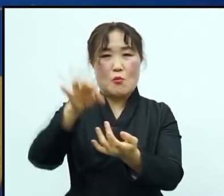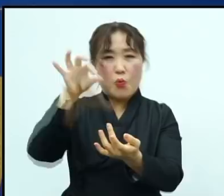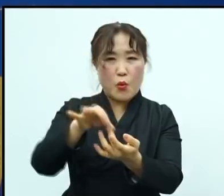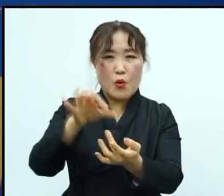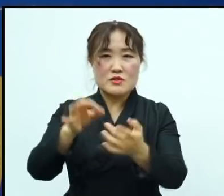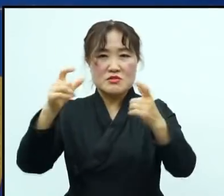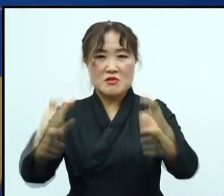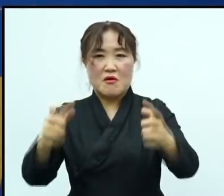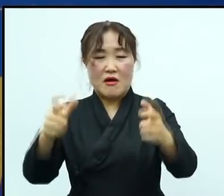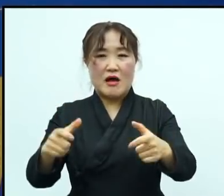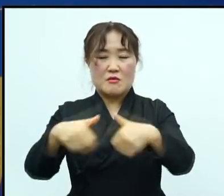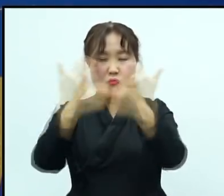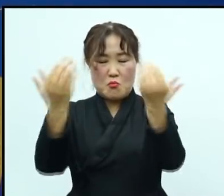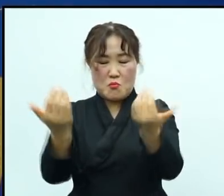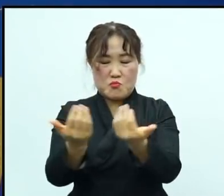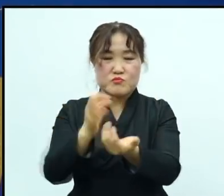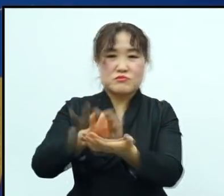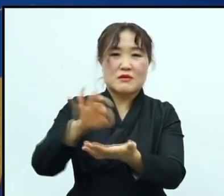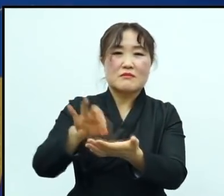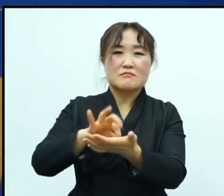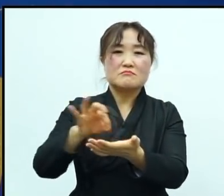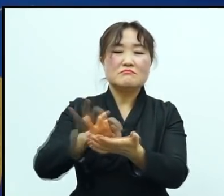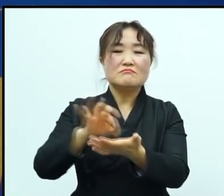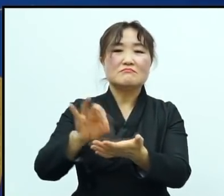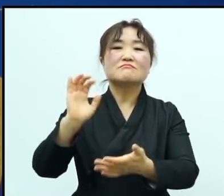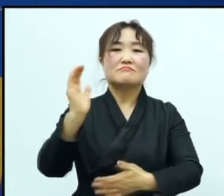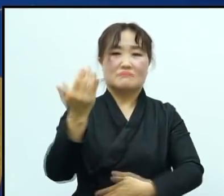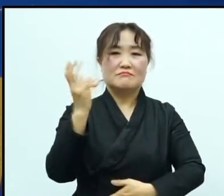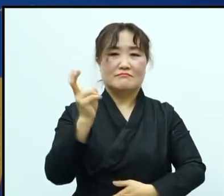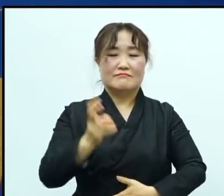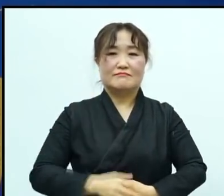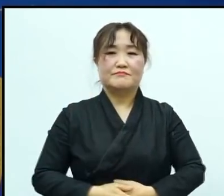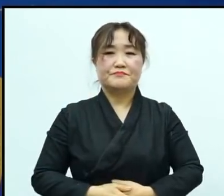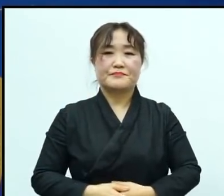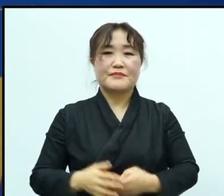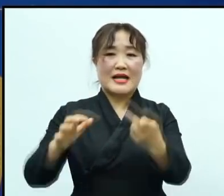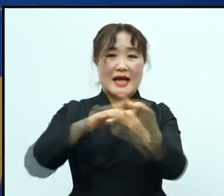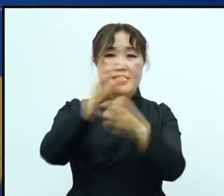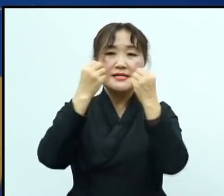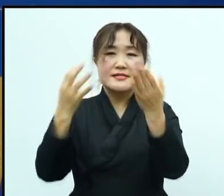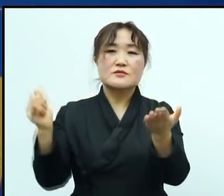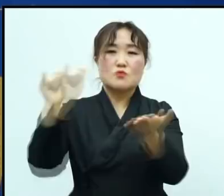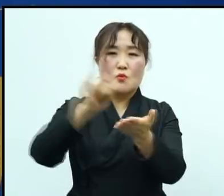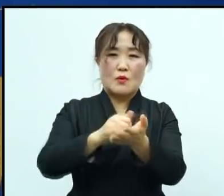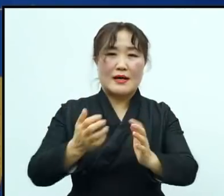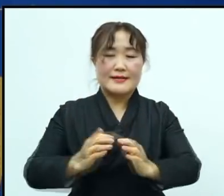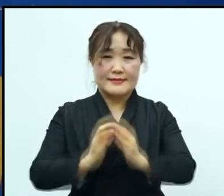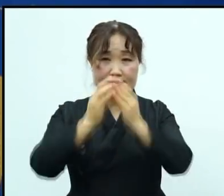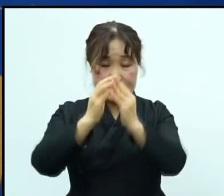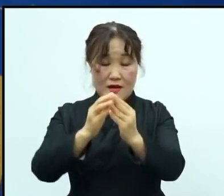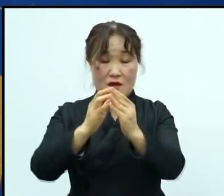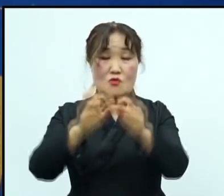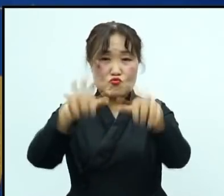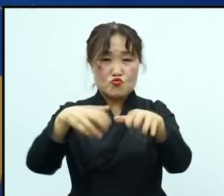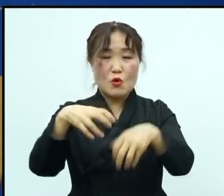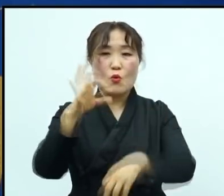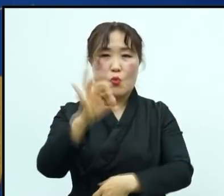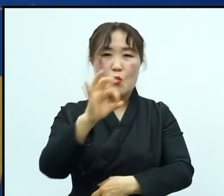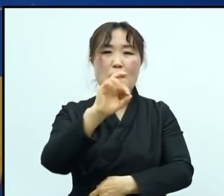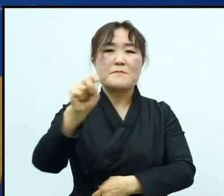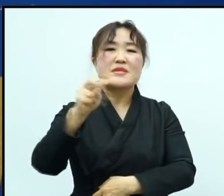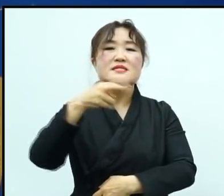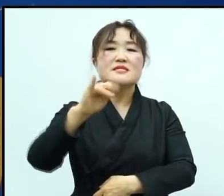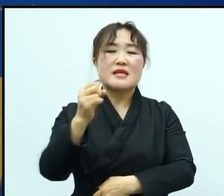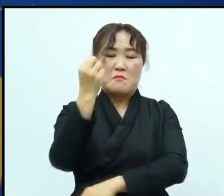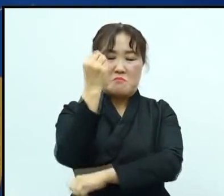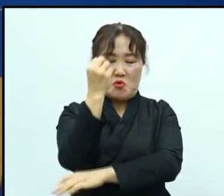내 조달을 의무화하겠습니다. 가덕 신공항 건설과 운영 수익의 일부를 민생 버팀